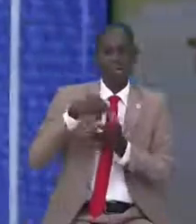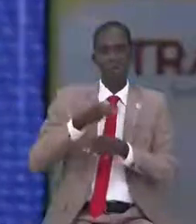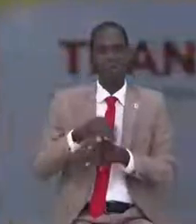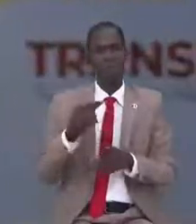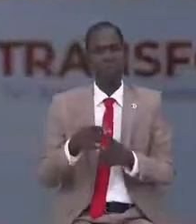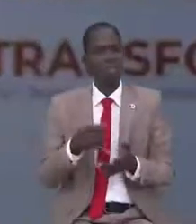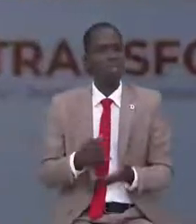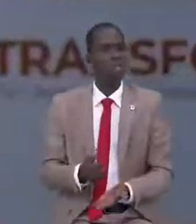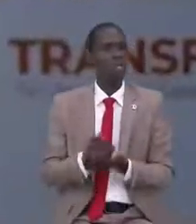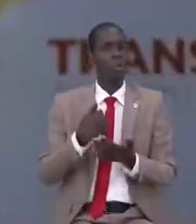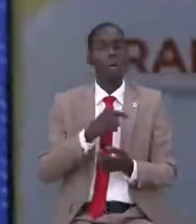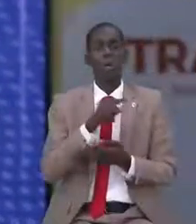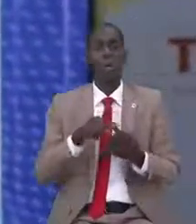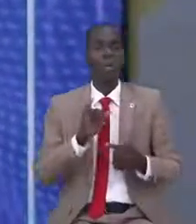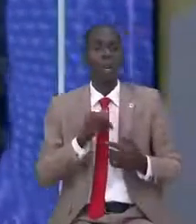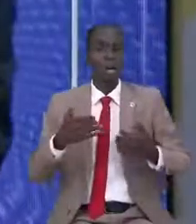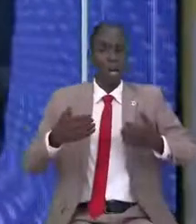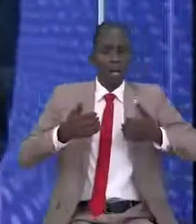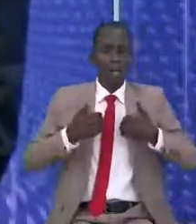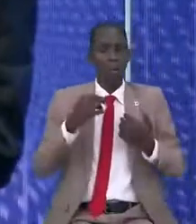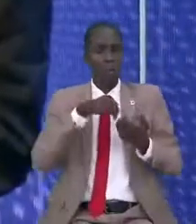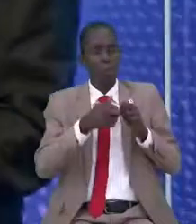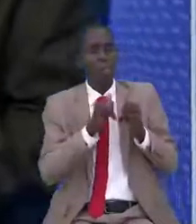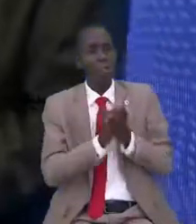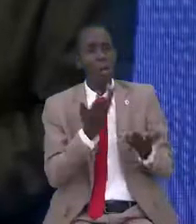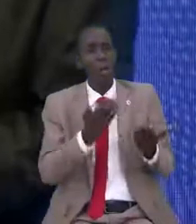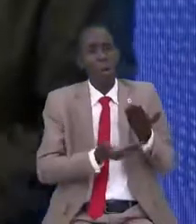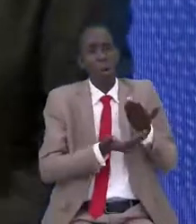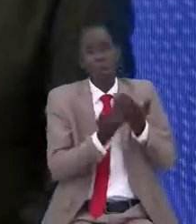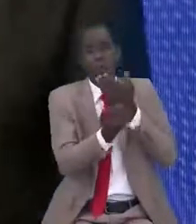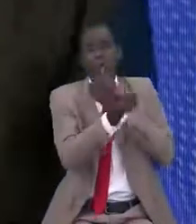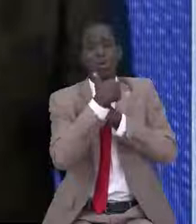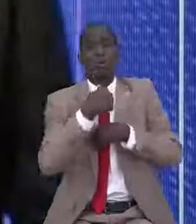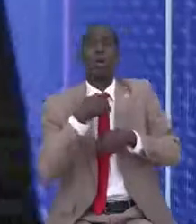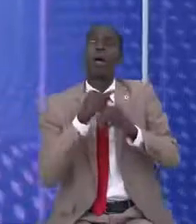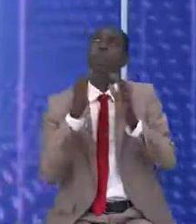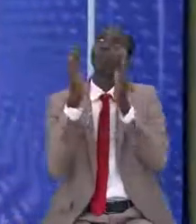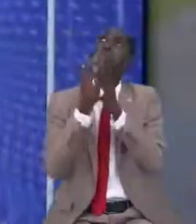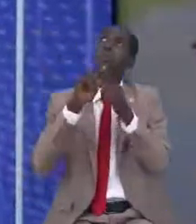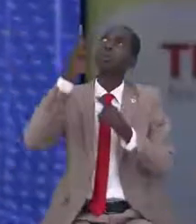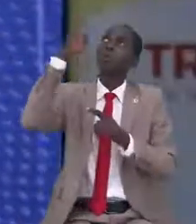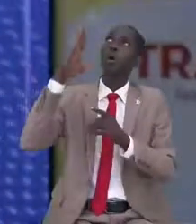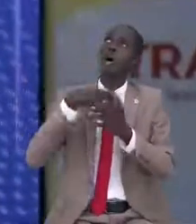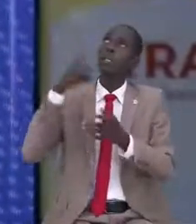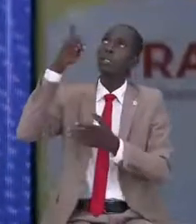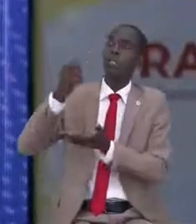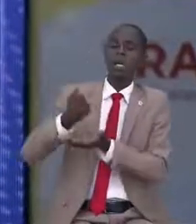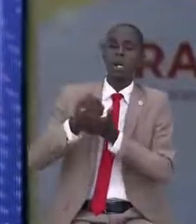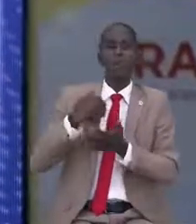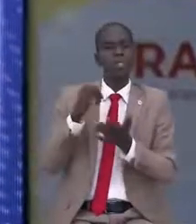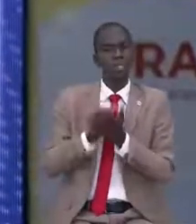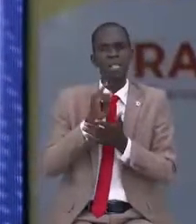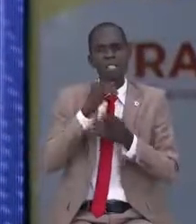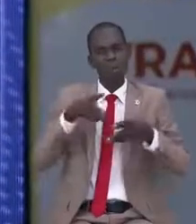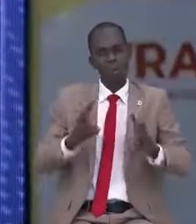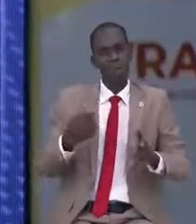Et lorsque j'ai des eaux qui me submergent, j'invoque le Seigneur et m'aide. Voici